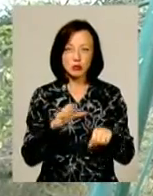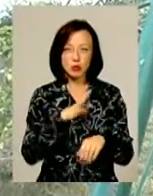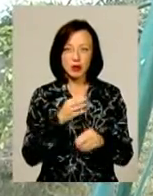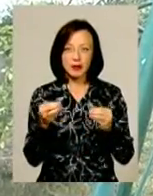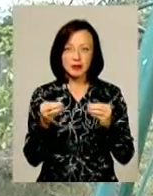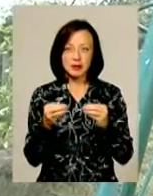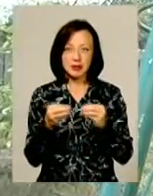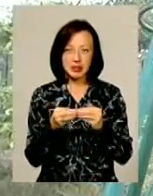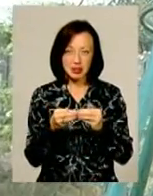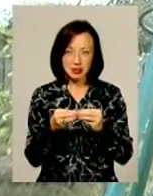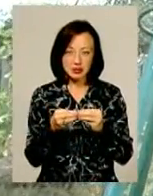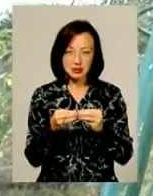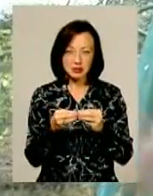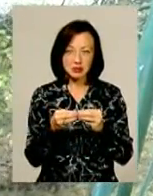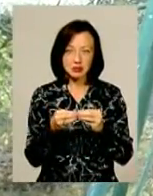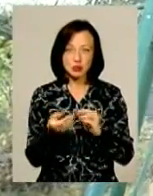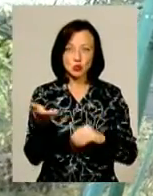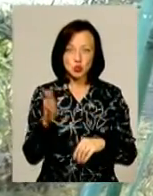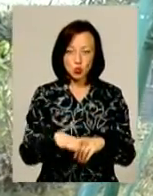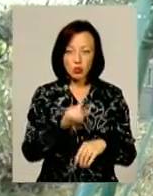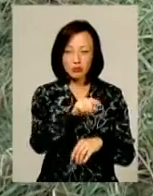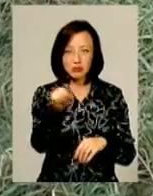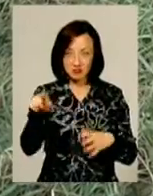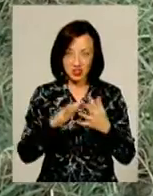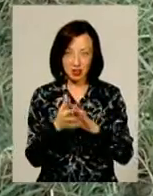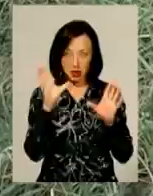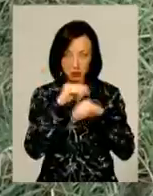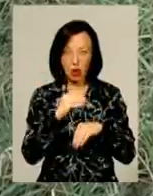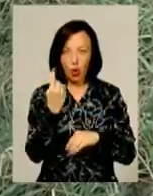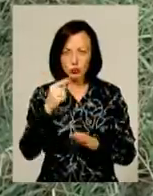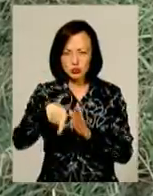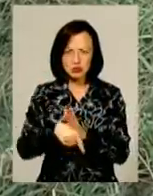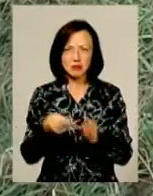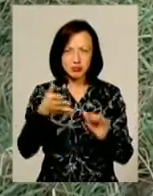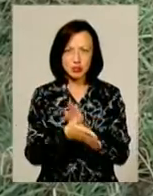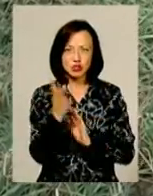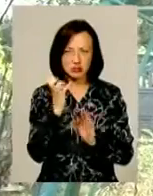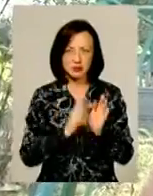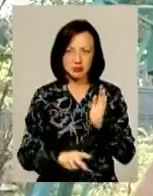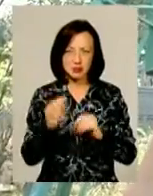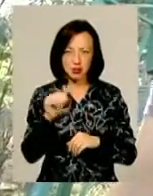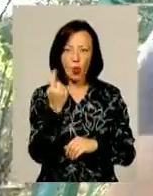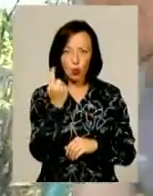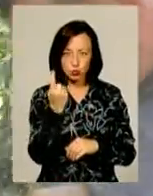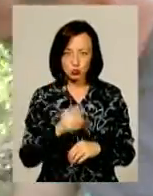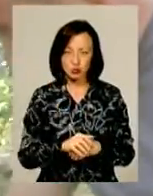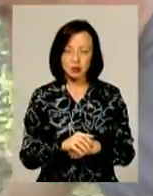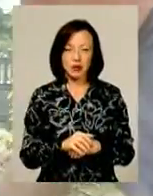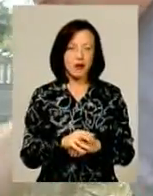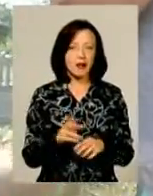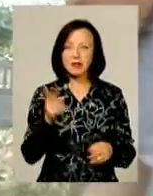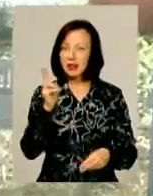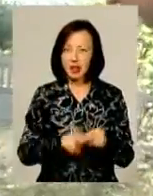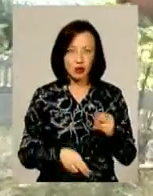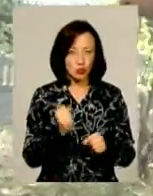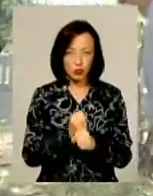б, свердловина, вибачте, можна було викопати 10 штук по селі. В одну скважину всадив 470 тисяч. В одну, яка не